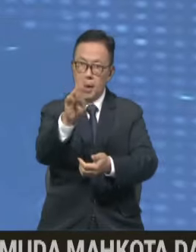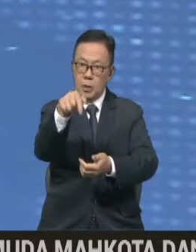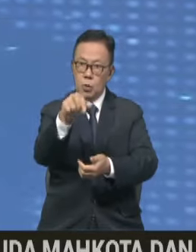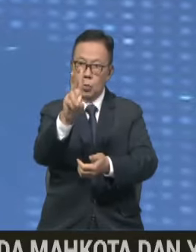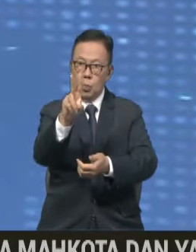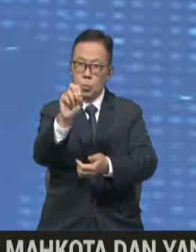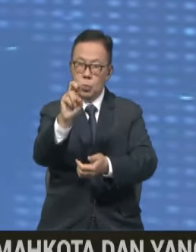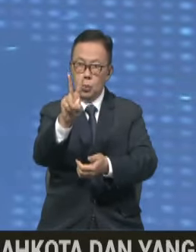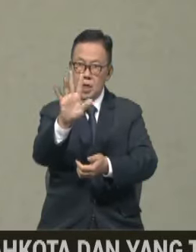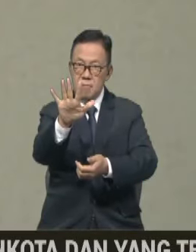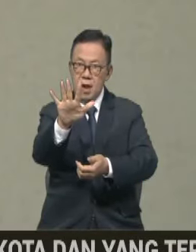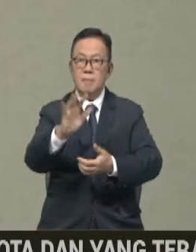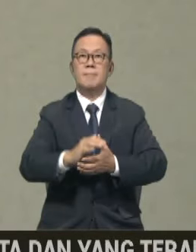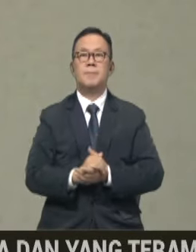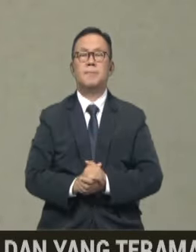2024-2025.